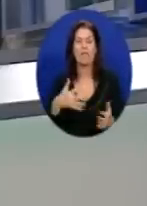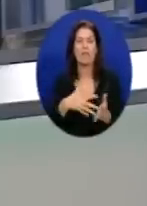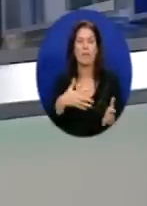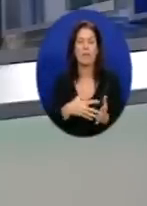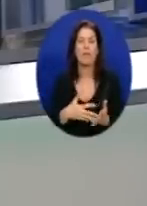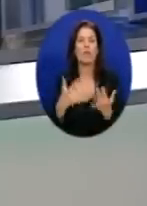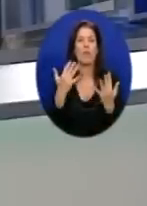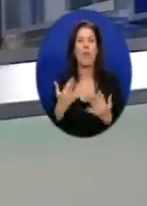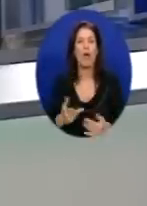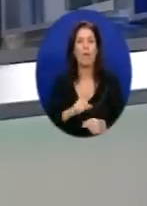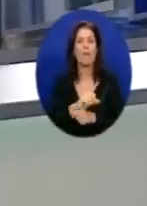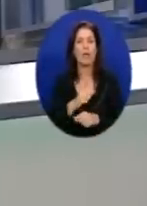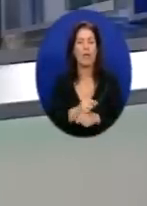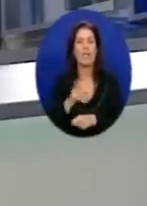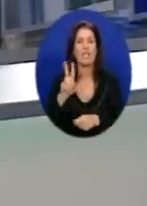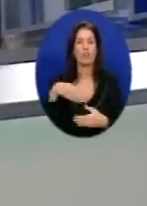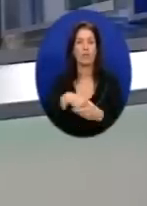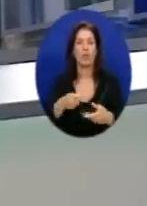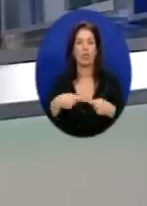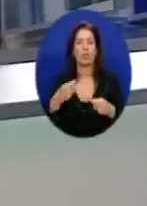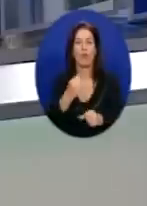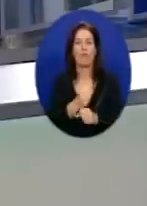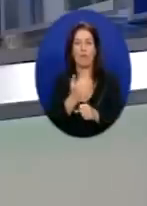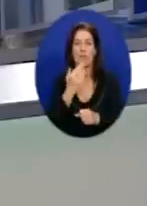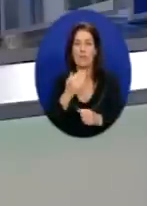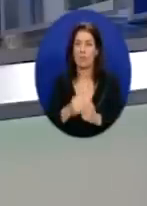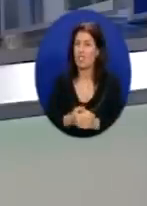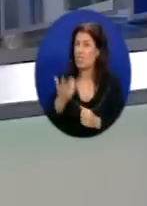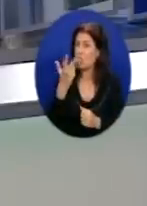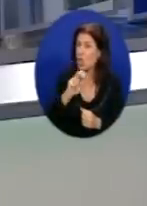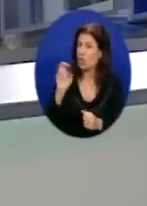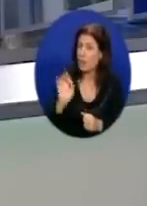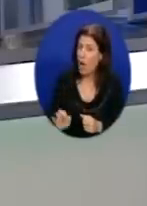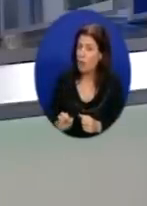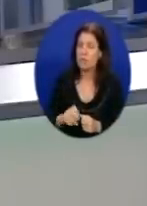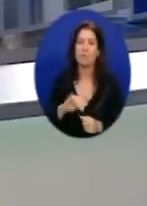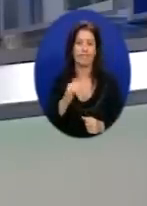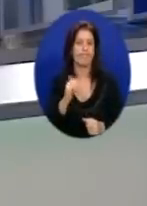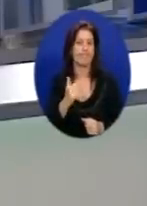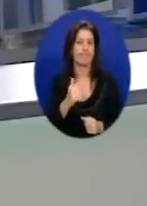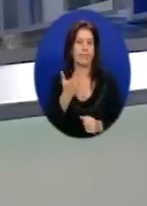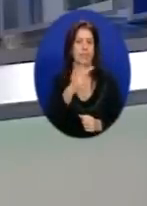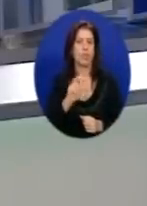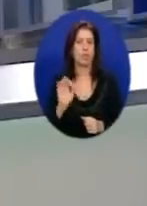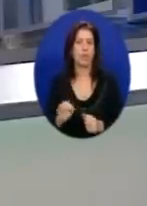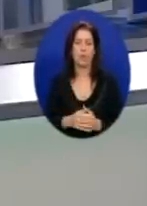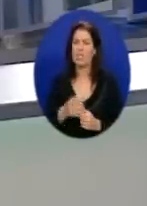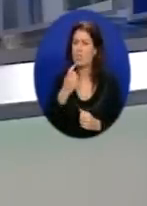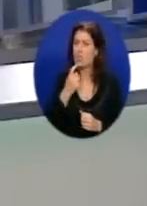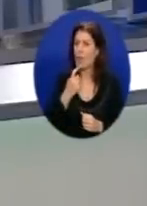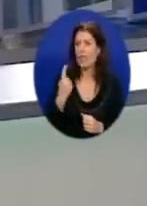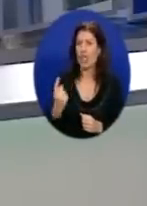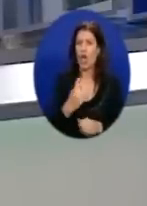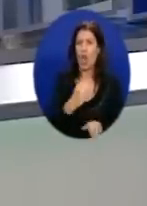של ההתאמרות בשוק העבודה הישראלי. 30%? כן, אנחנו יוצאים מהנחה שזה 30%. זאת אומרת שכל עובד